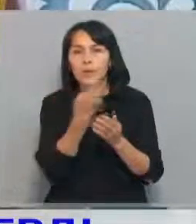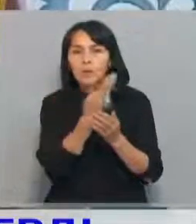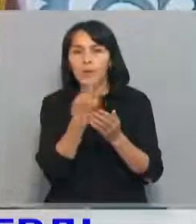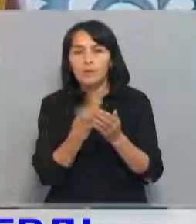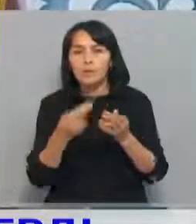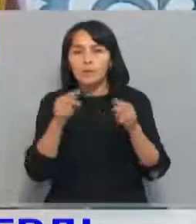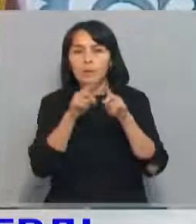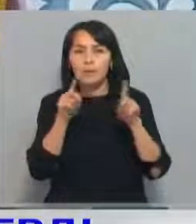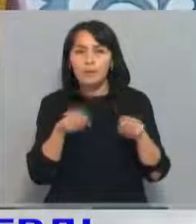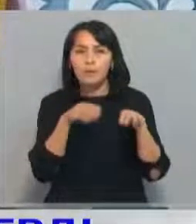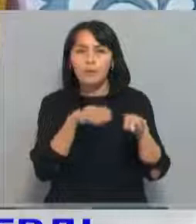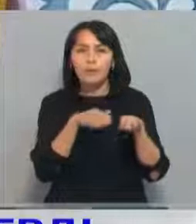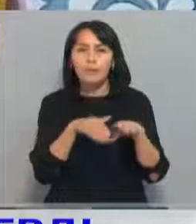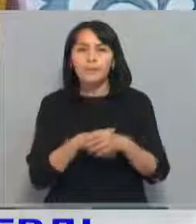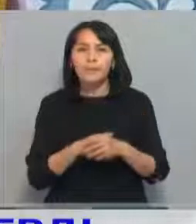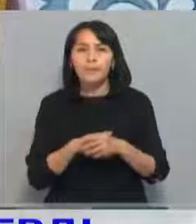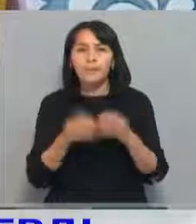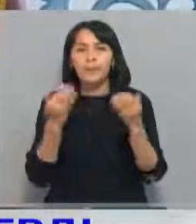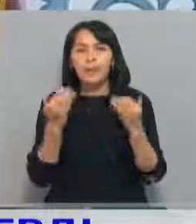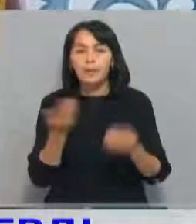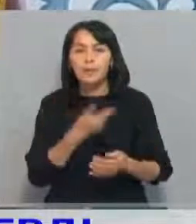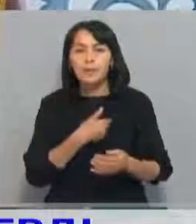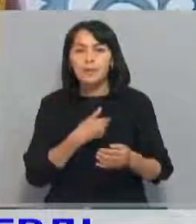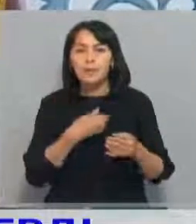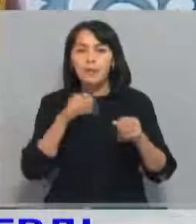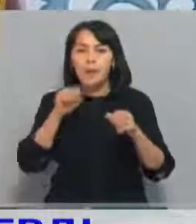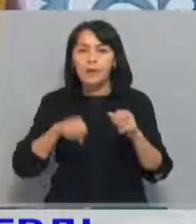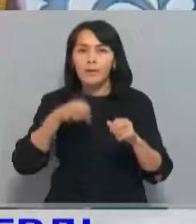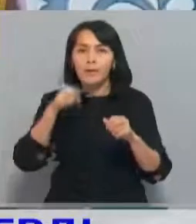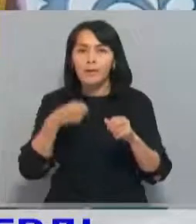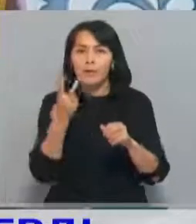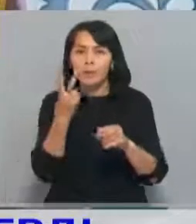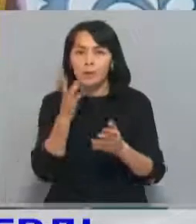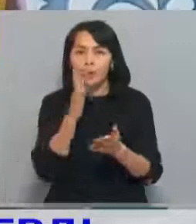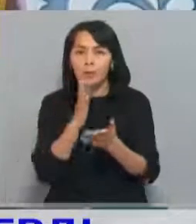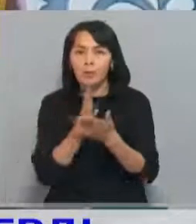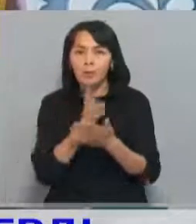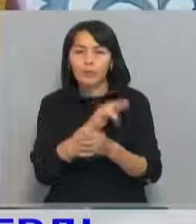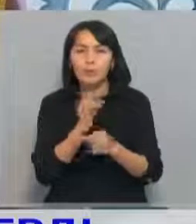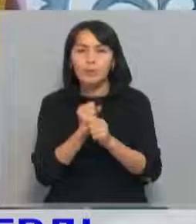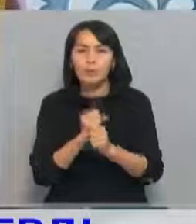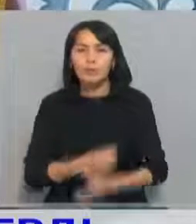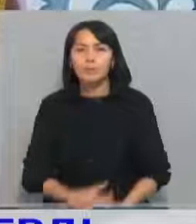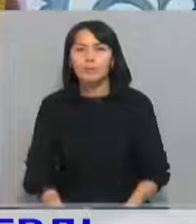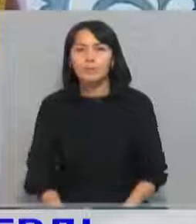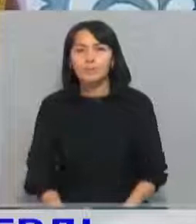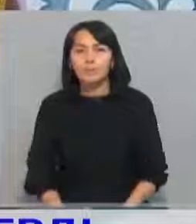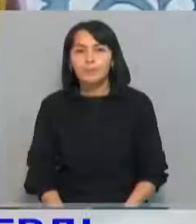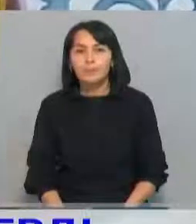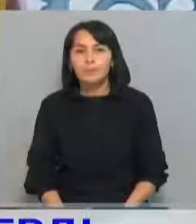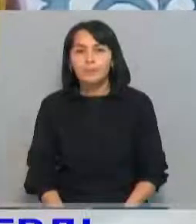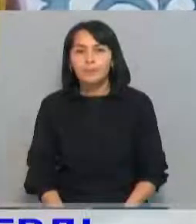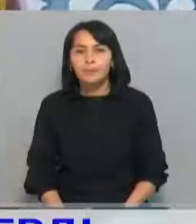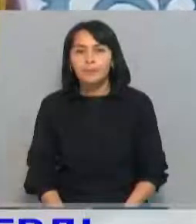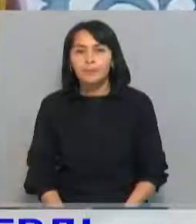15 құрақ көрпеше шығарып бере аламын. Қазір бізде машина, осы екі машина бізбен жұмыс жасап жатырмыз.